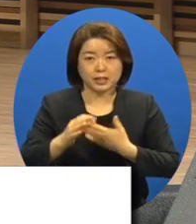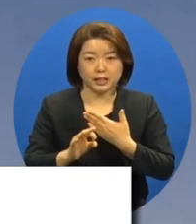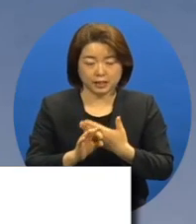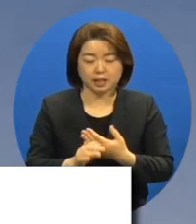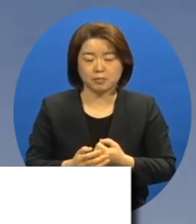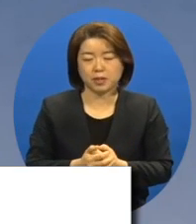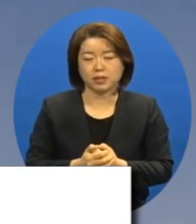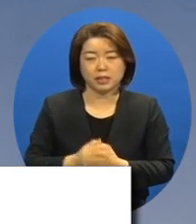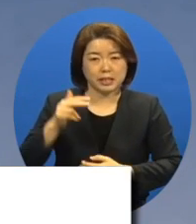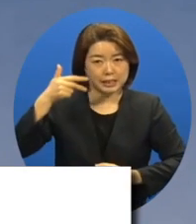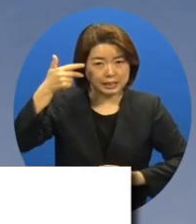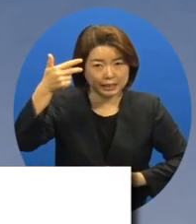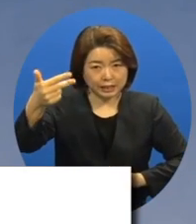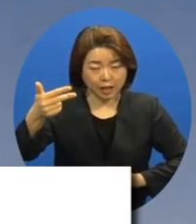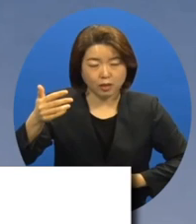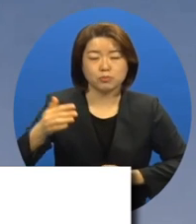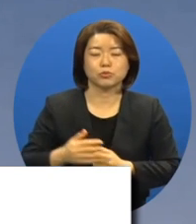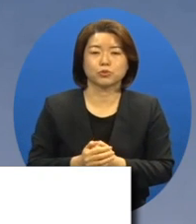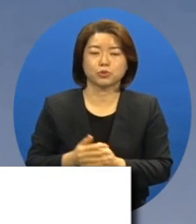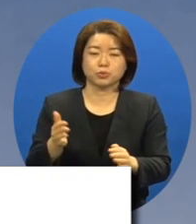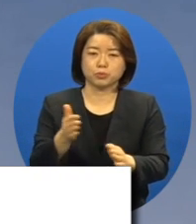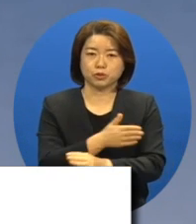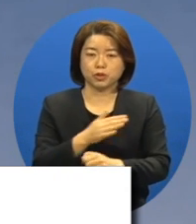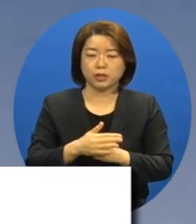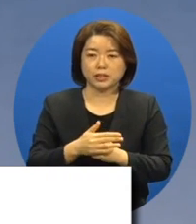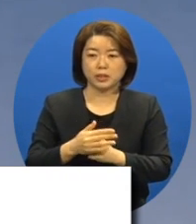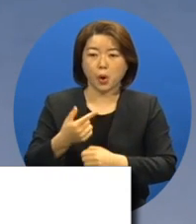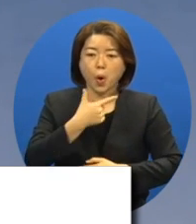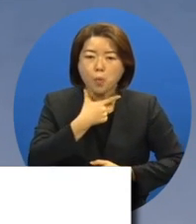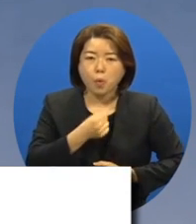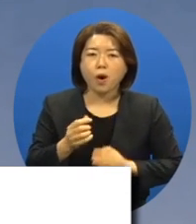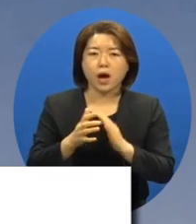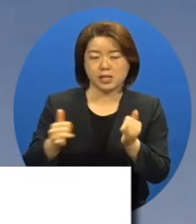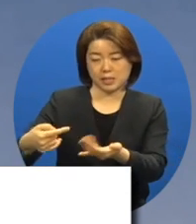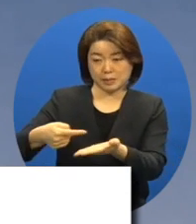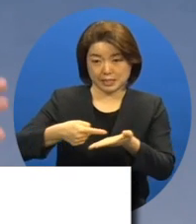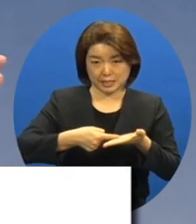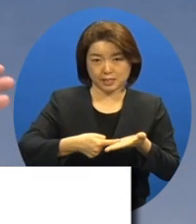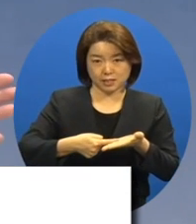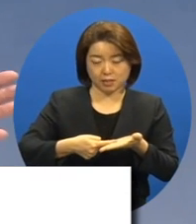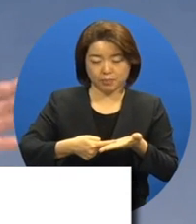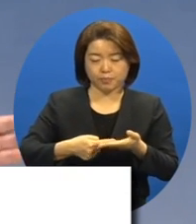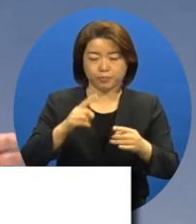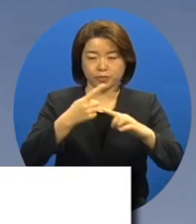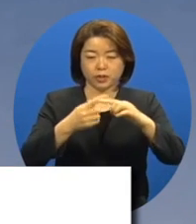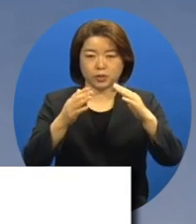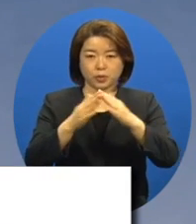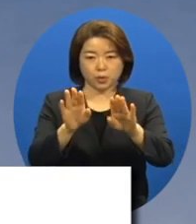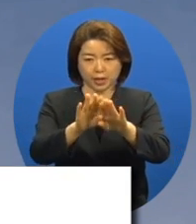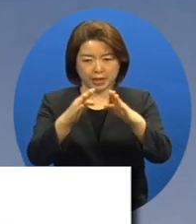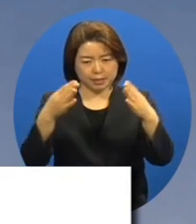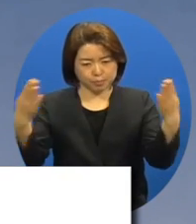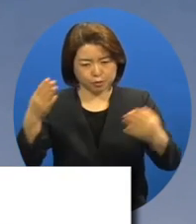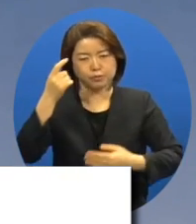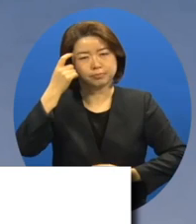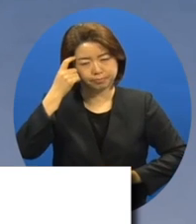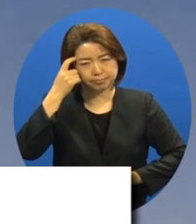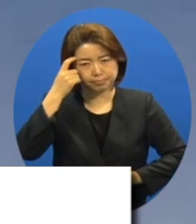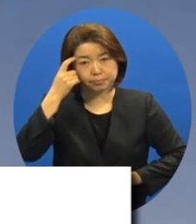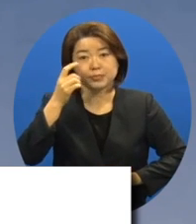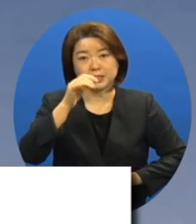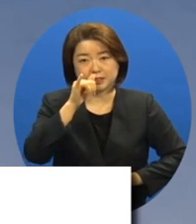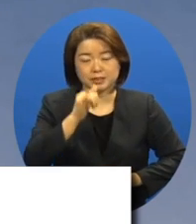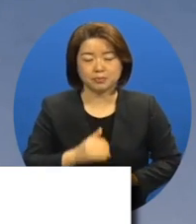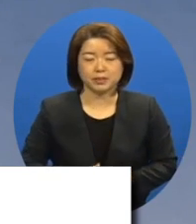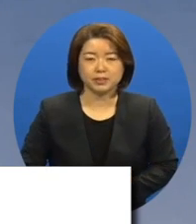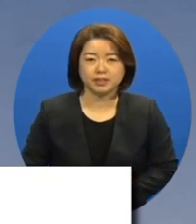아 교회 와서 예배하기 원하시는 분들의 신청을 받아서 어 교회 문을 열까 하는 생각이 있습니다